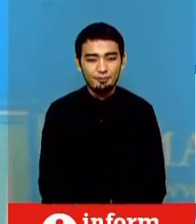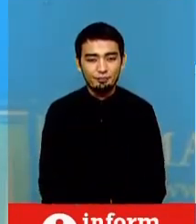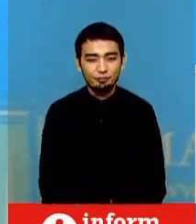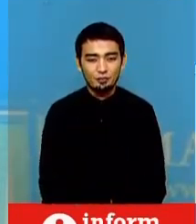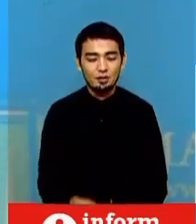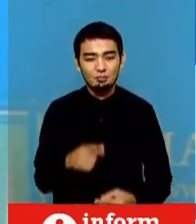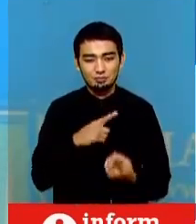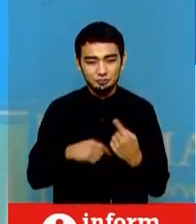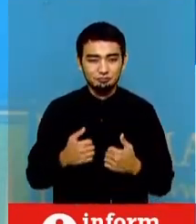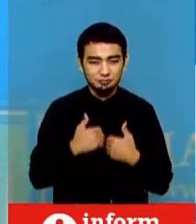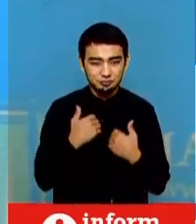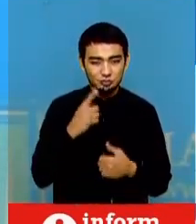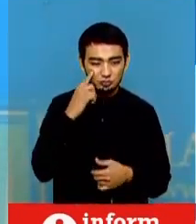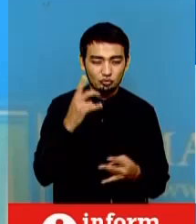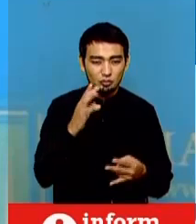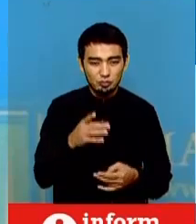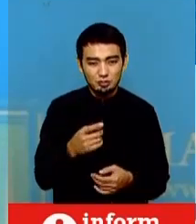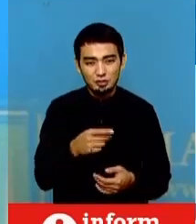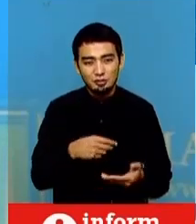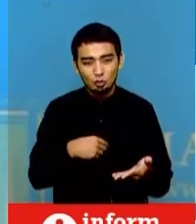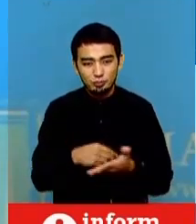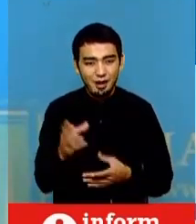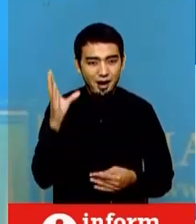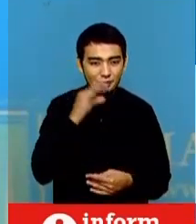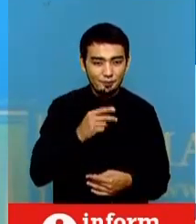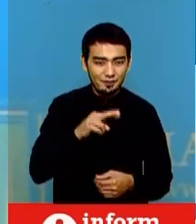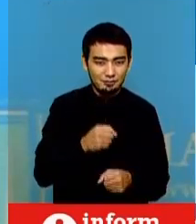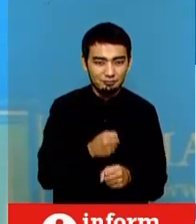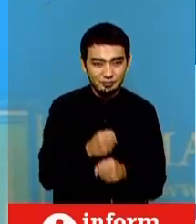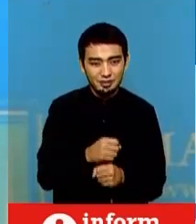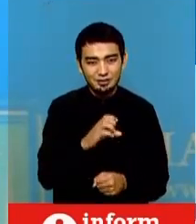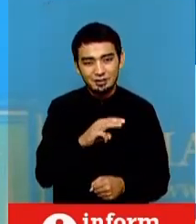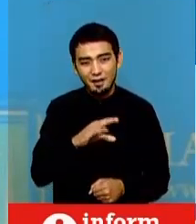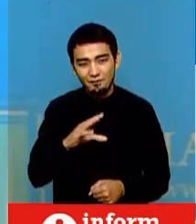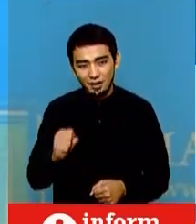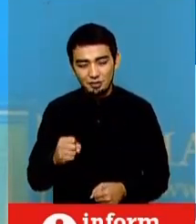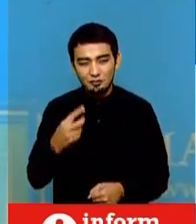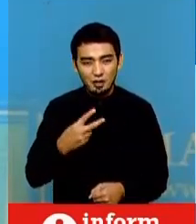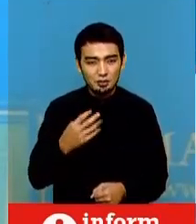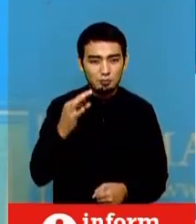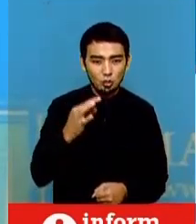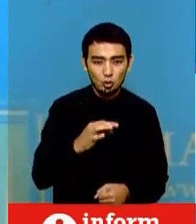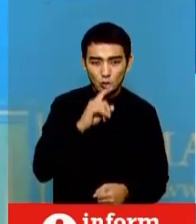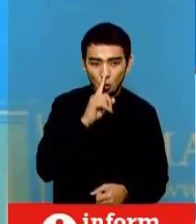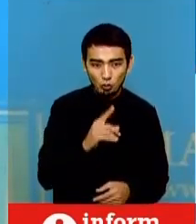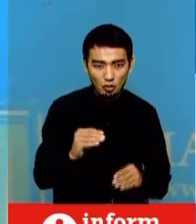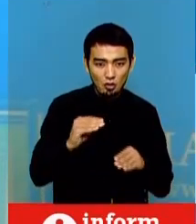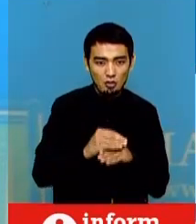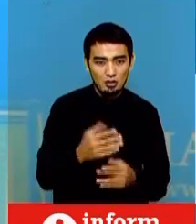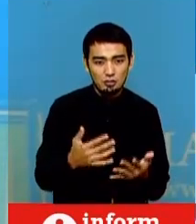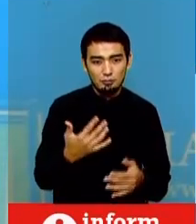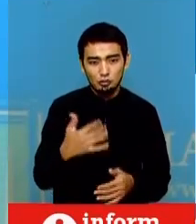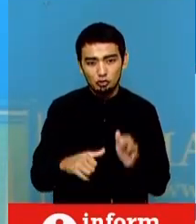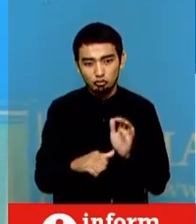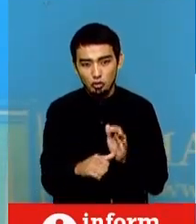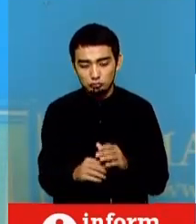Мы, конечно, должны думать о доступной ставке, потому что ставка под 20 с лишним процентов годовых, да, и до 56, как